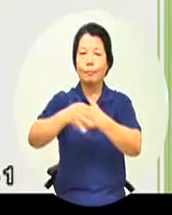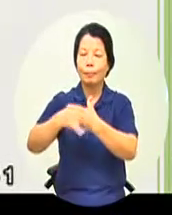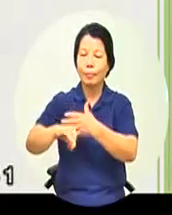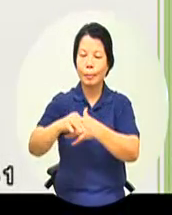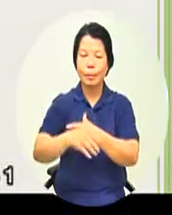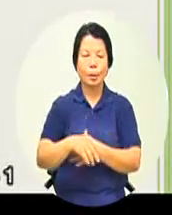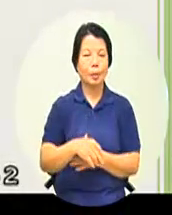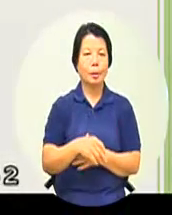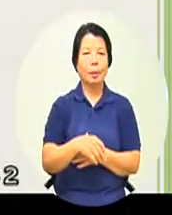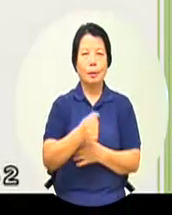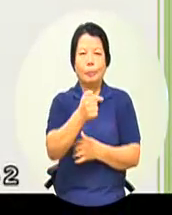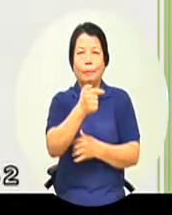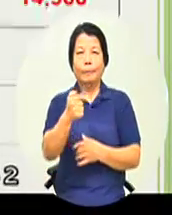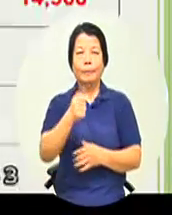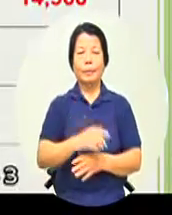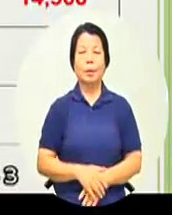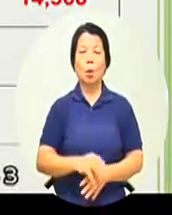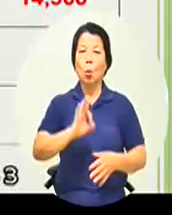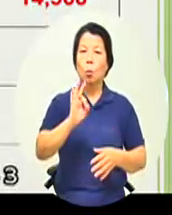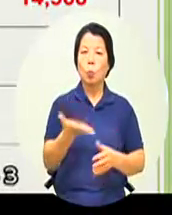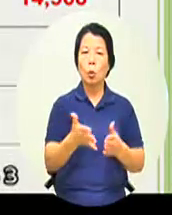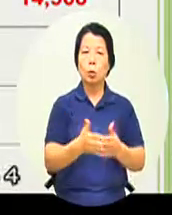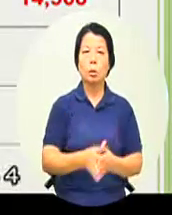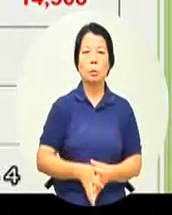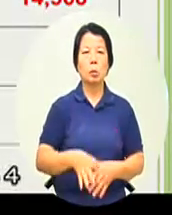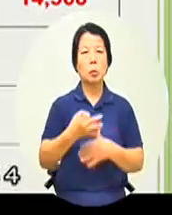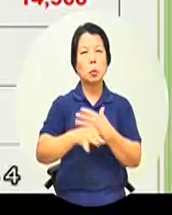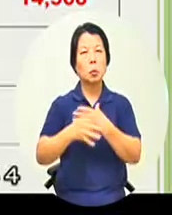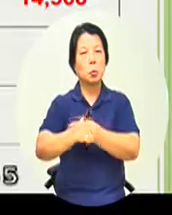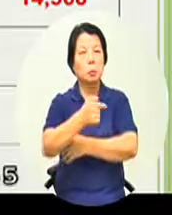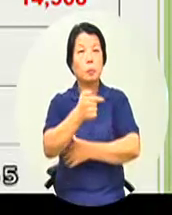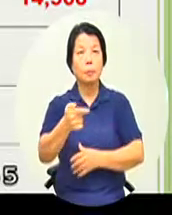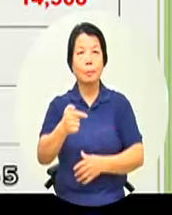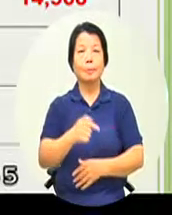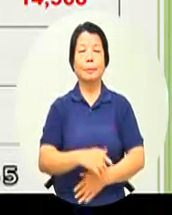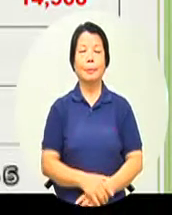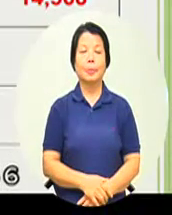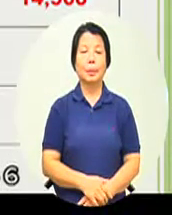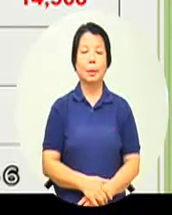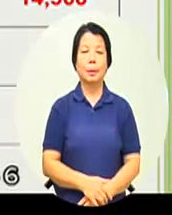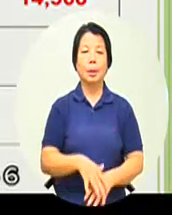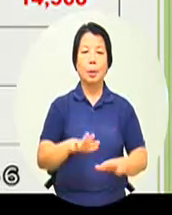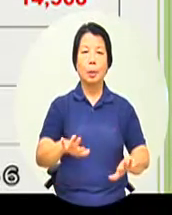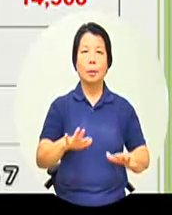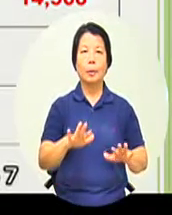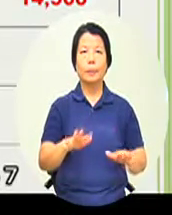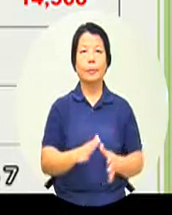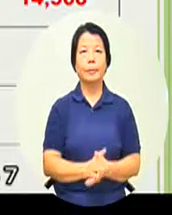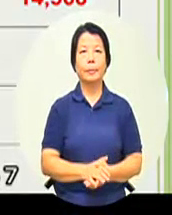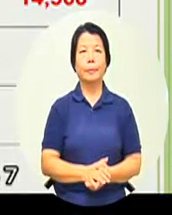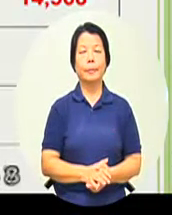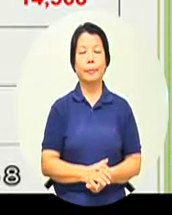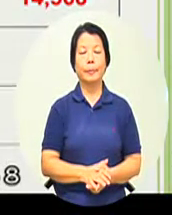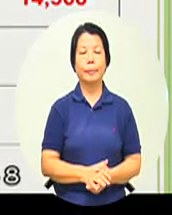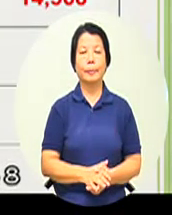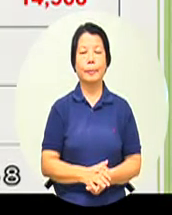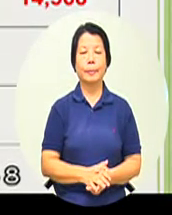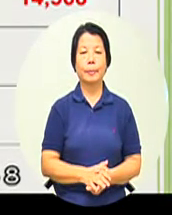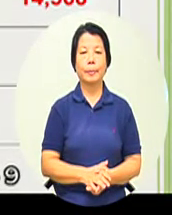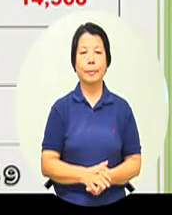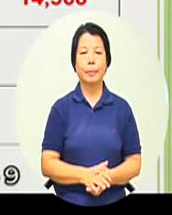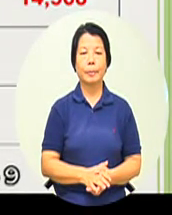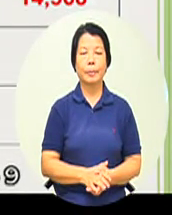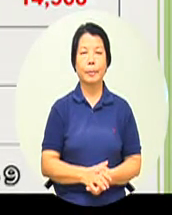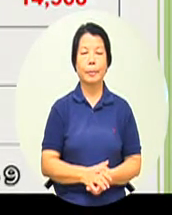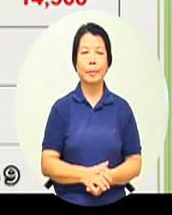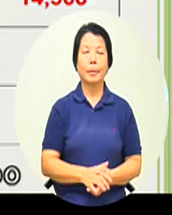重啊！局长，因为为什么说我说很严重？你来看啊。普通的家庭啊，咱来讲什么话啊？咱来讲咱市政府的员